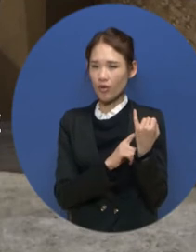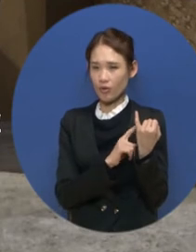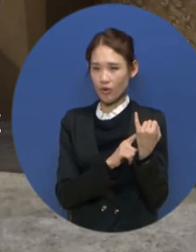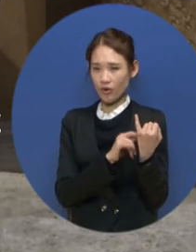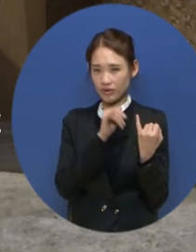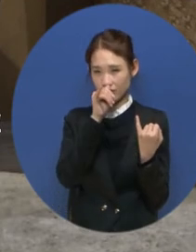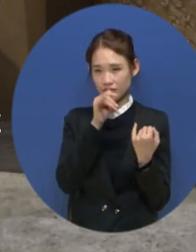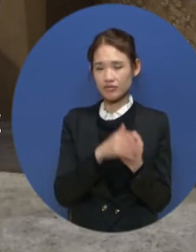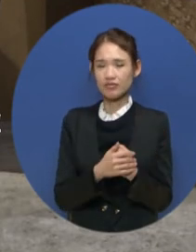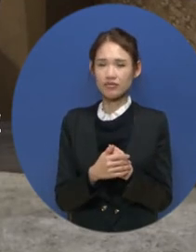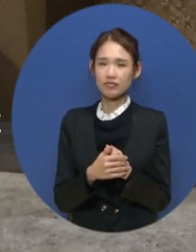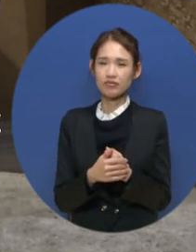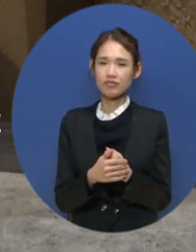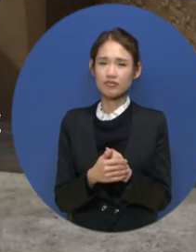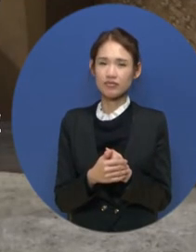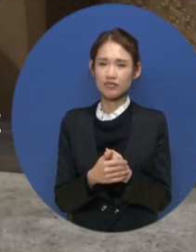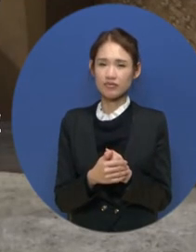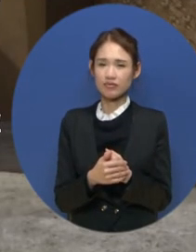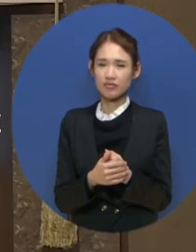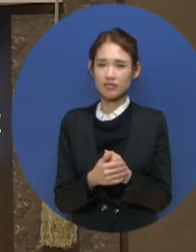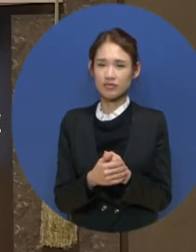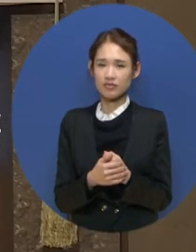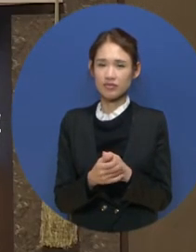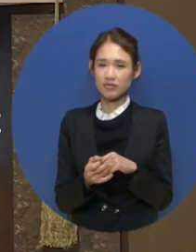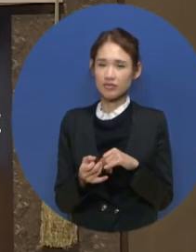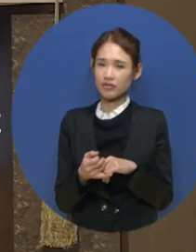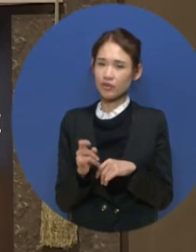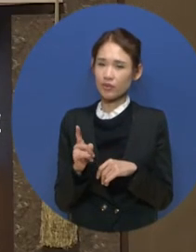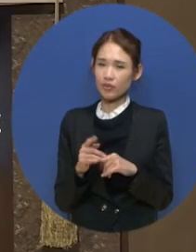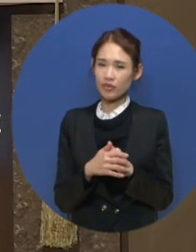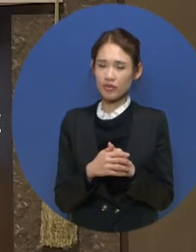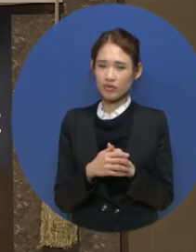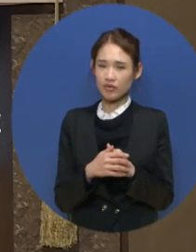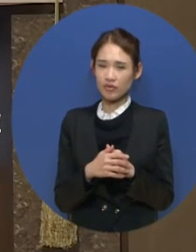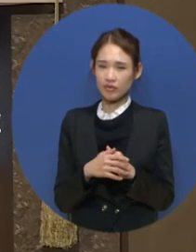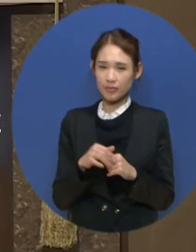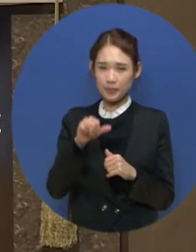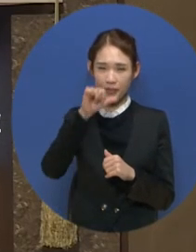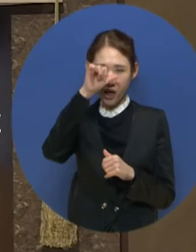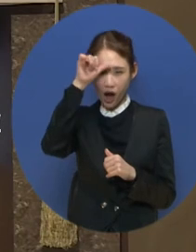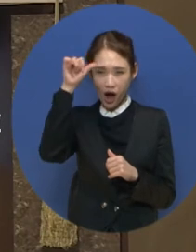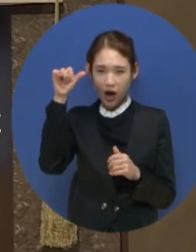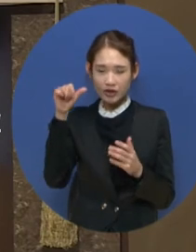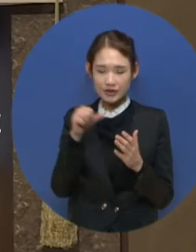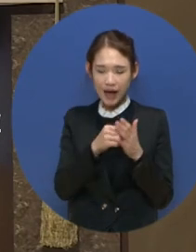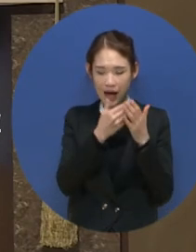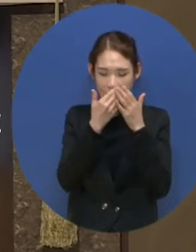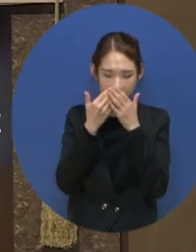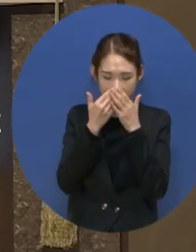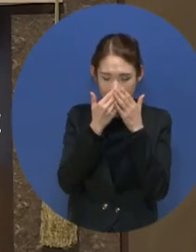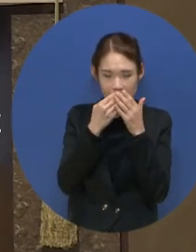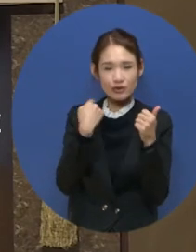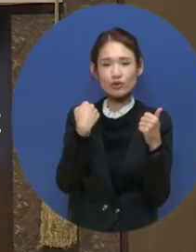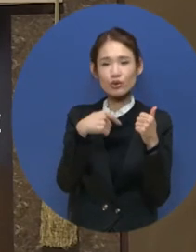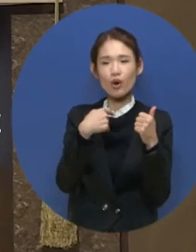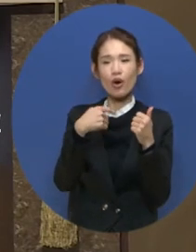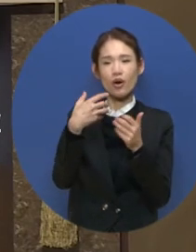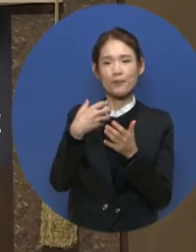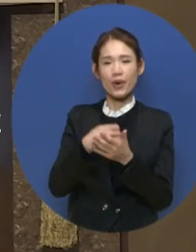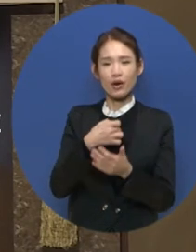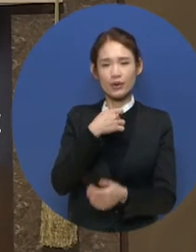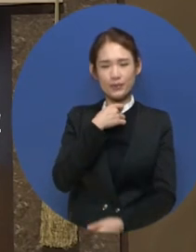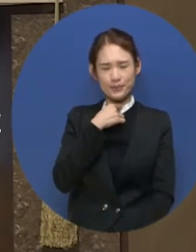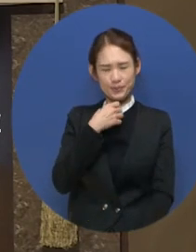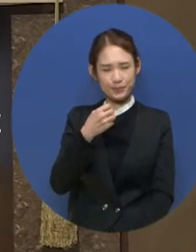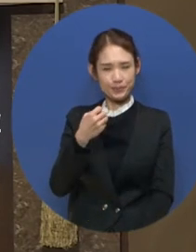있었어요 근데 2분이 꼭 이렇게 그 어 무슨 평생학습 에서 꼭 그 어떤 교육을 받고 싶다